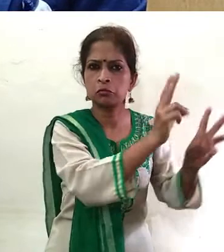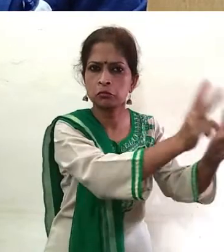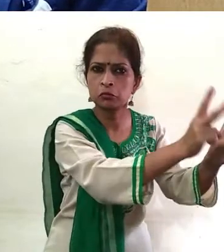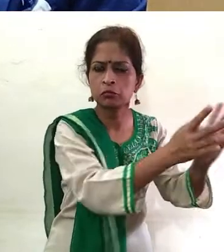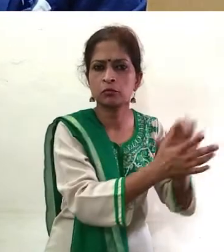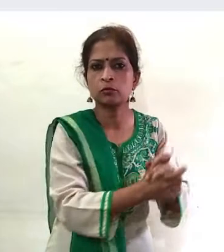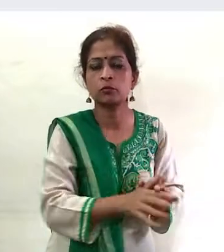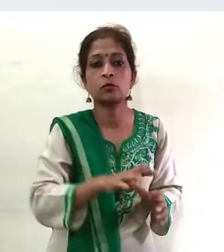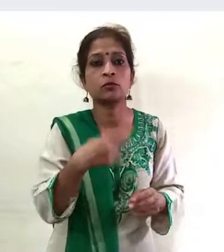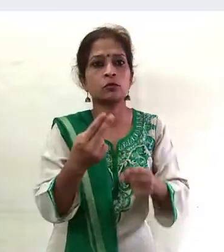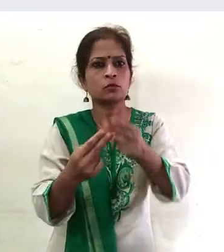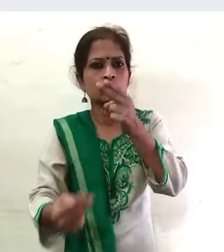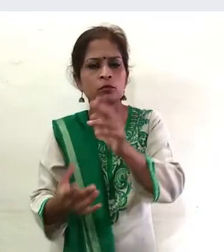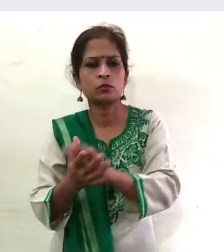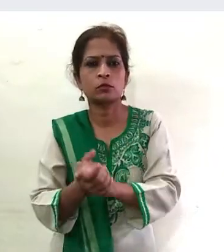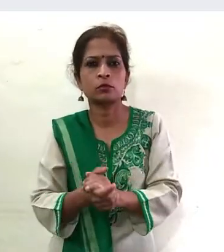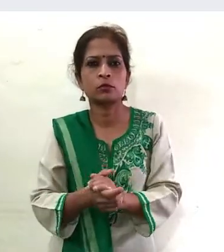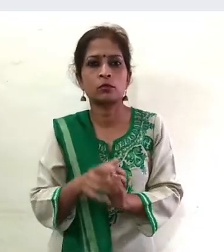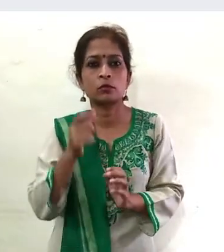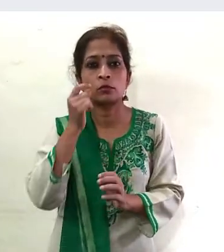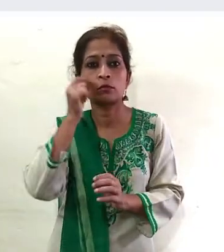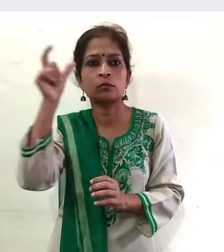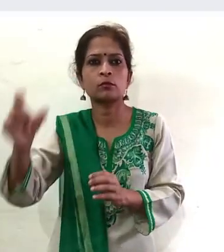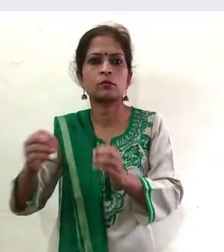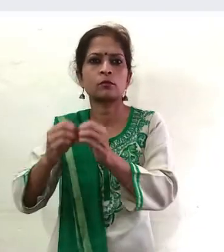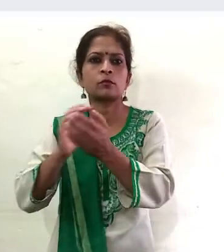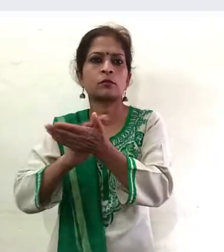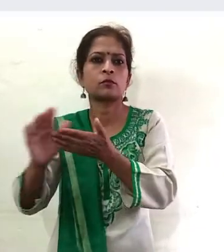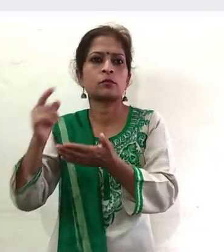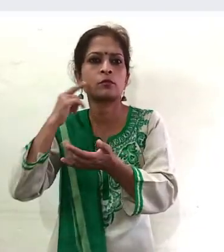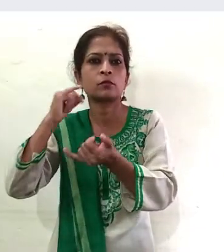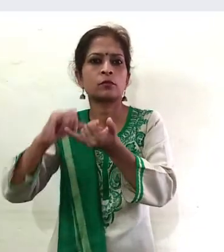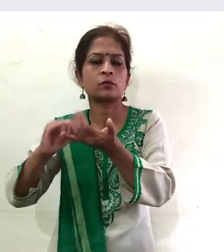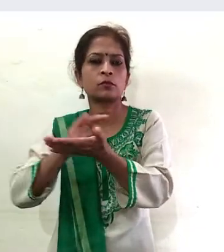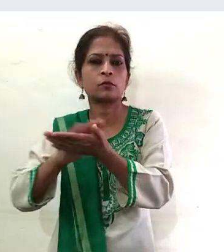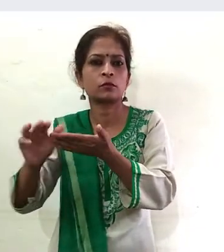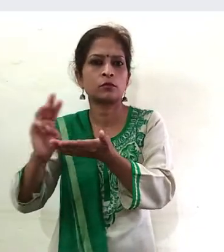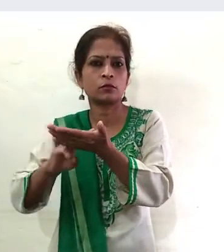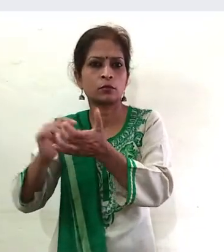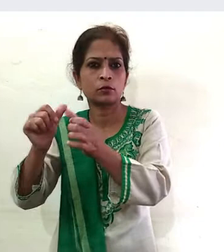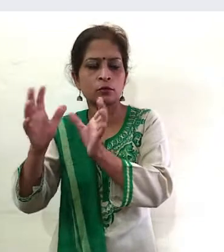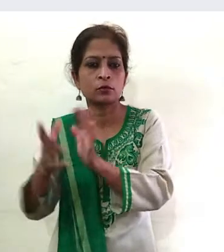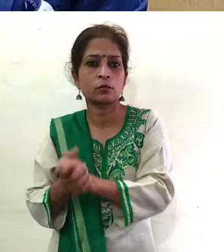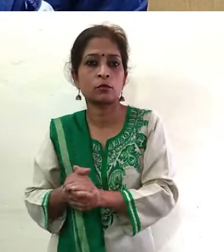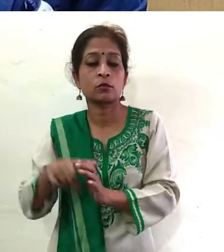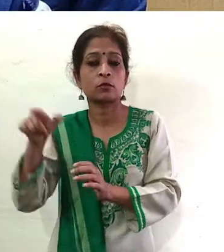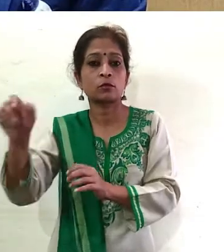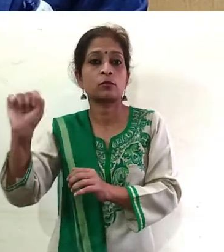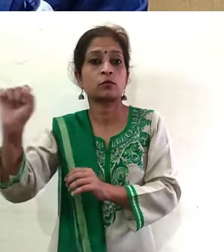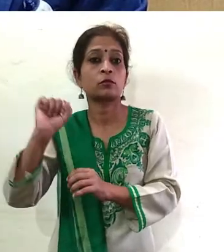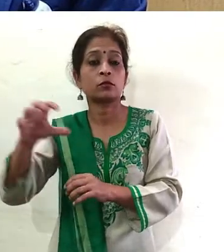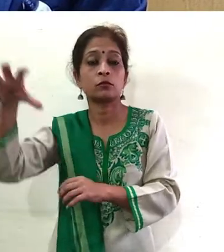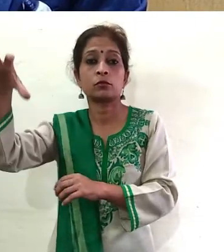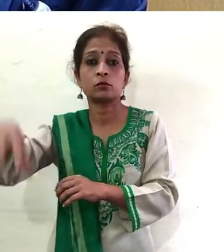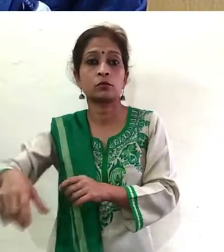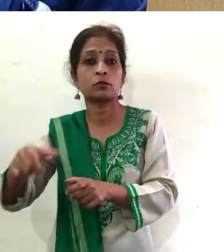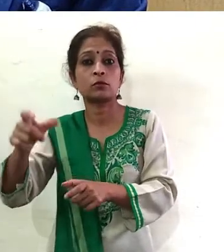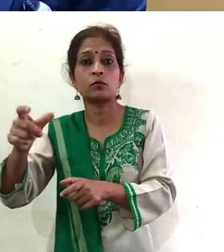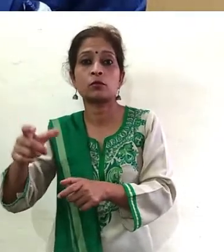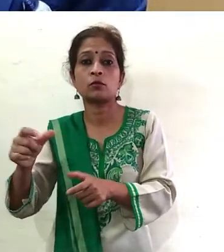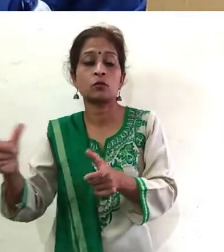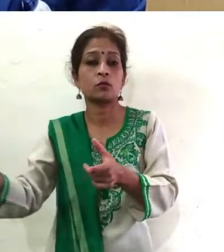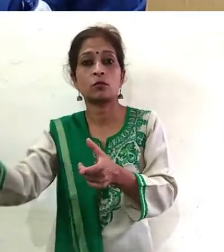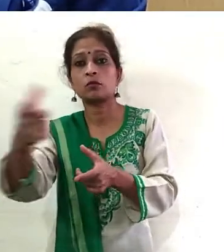कहानी है बोलती है कि पितामह भीष्म जो कि अपने राज्य के लिए सब कुछ दांव पर लगा देते थे